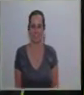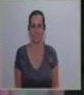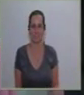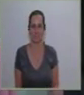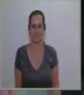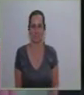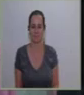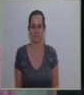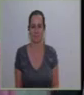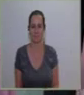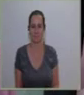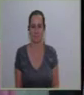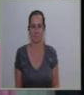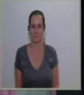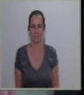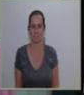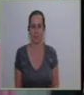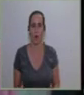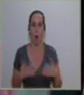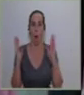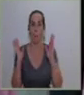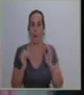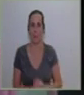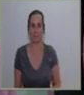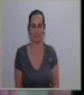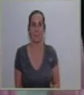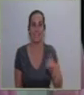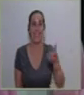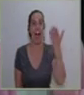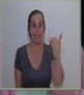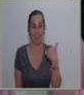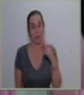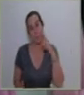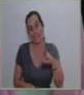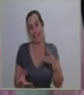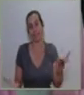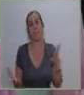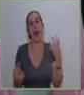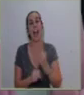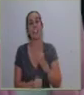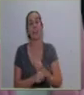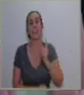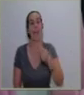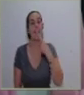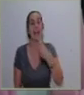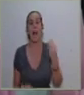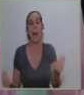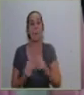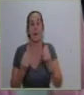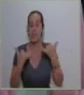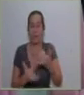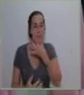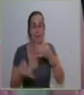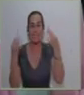אוו, מאמה. אוי, זה היה... זה מצחיק. מה לעשות? תשמע, אני חייב להגיד לך משהו עכשיו